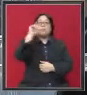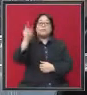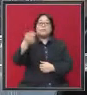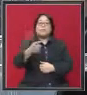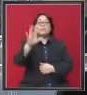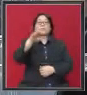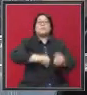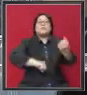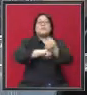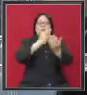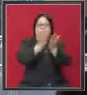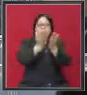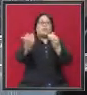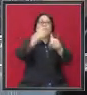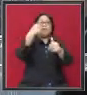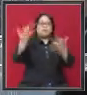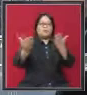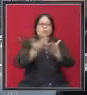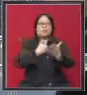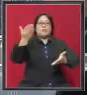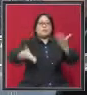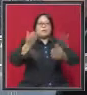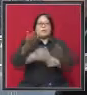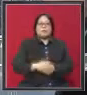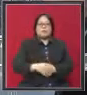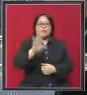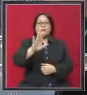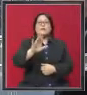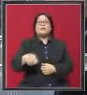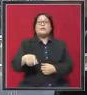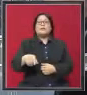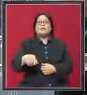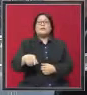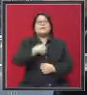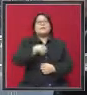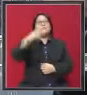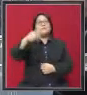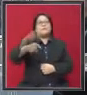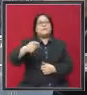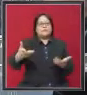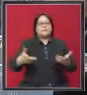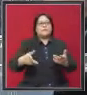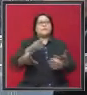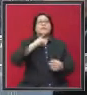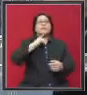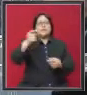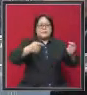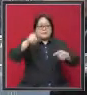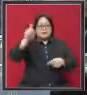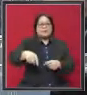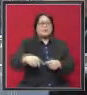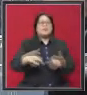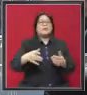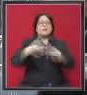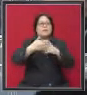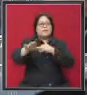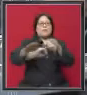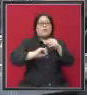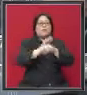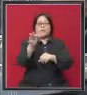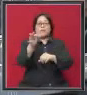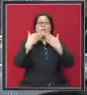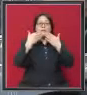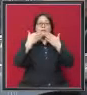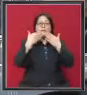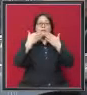saja sokong banyak dulu, baru kita timbang. Tapi juga kerajaan negeri dulu perlu mengendalikan ekonomi pasca